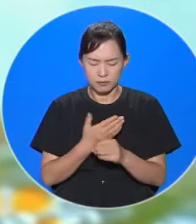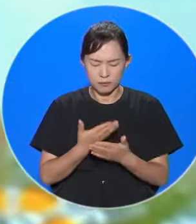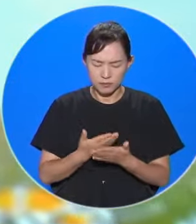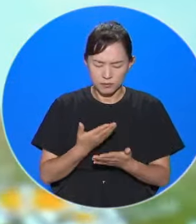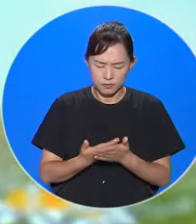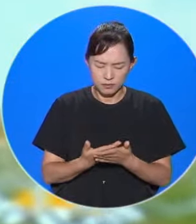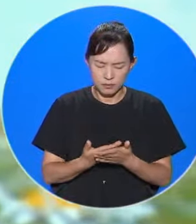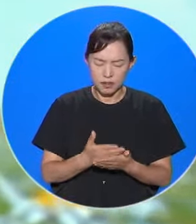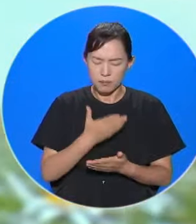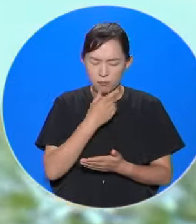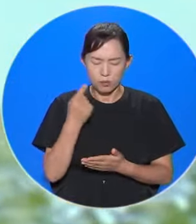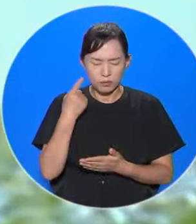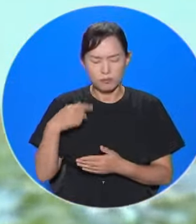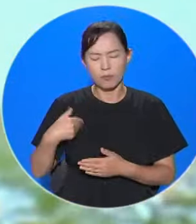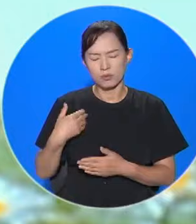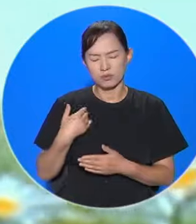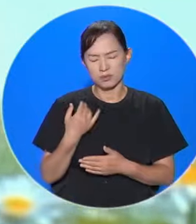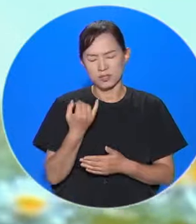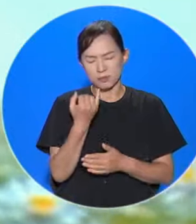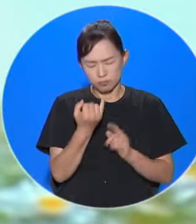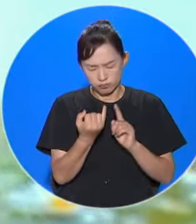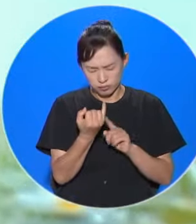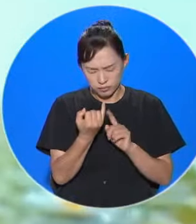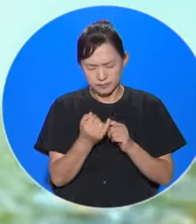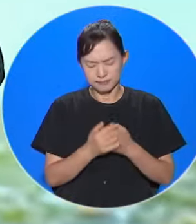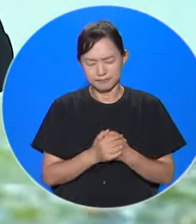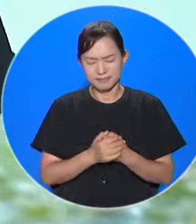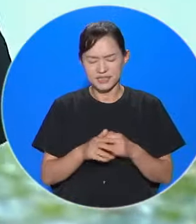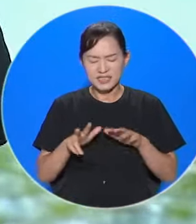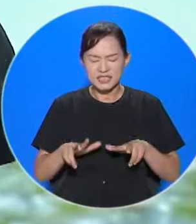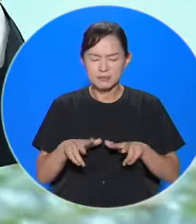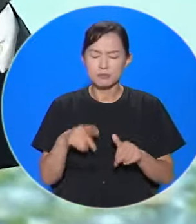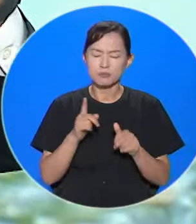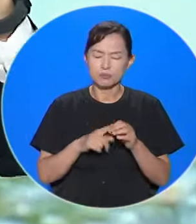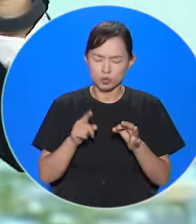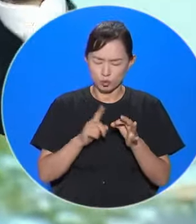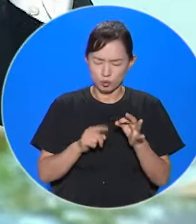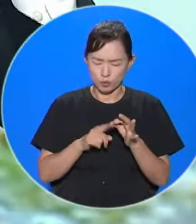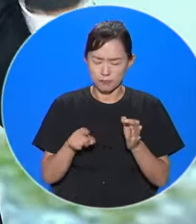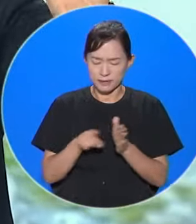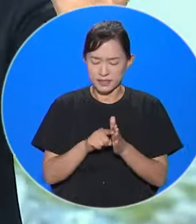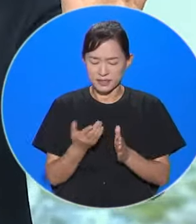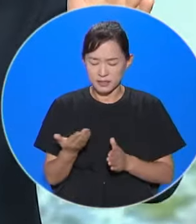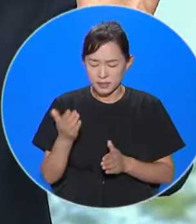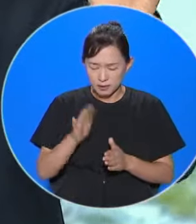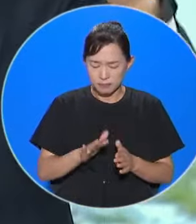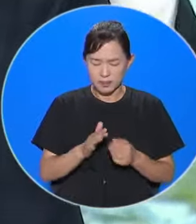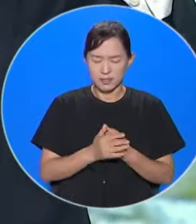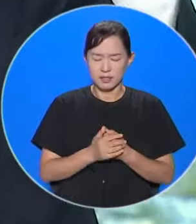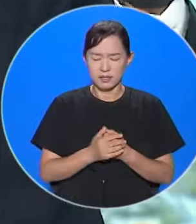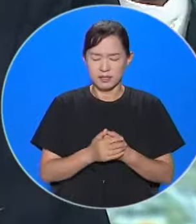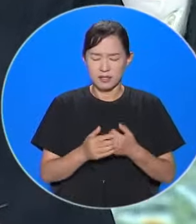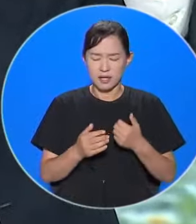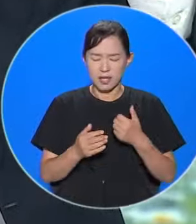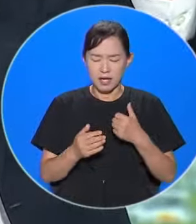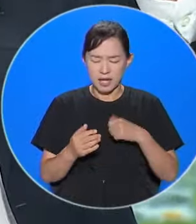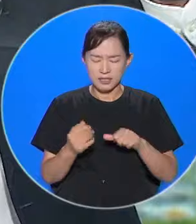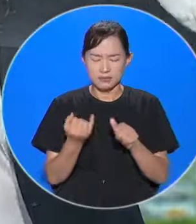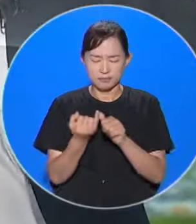주시옵소서 복음을 알지 못하는 우리 며느리 하나님 비록 지금은 불교 신자이지만 하나님 아버지 그 며느리의 마음